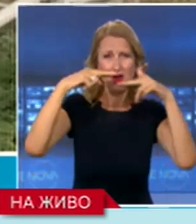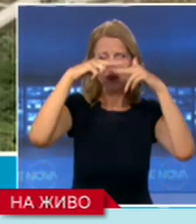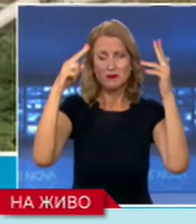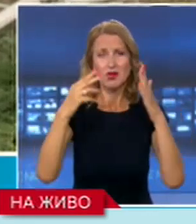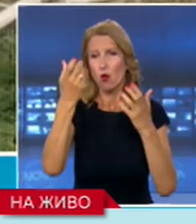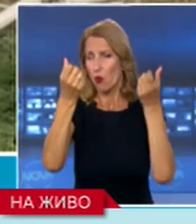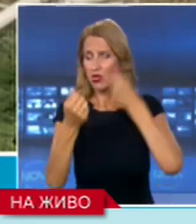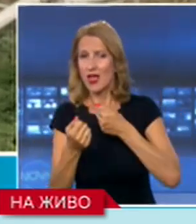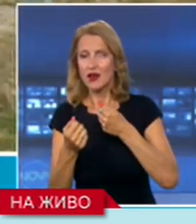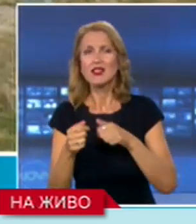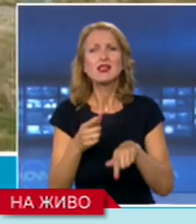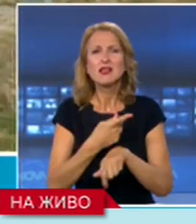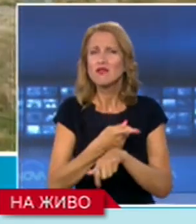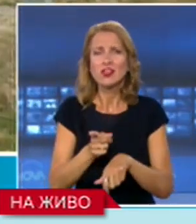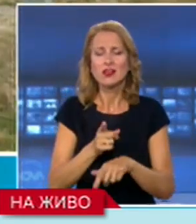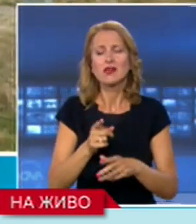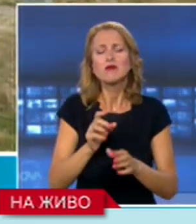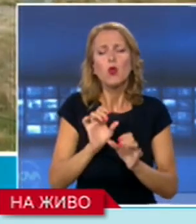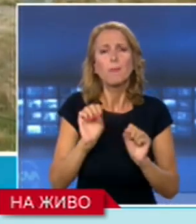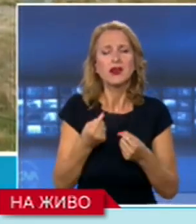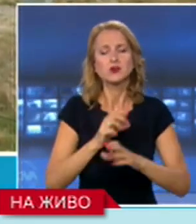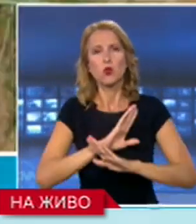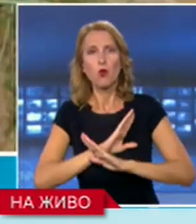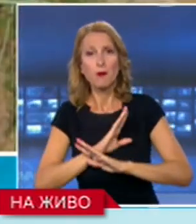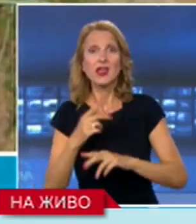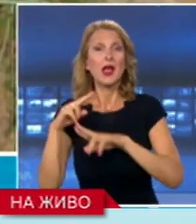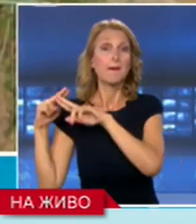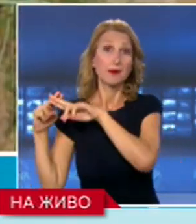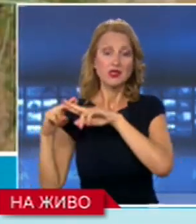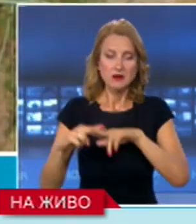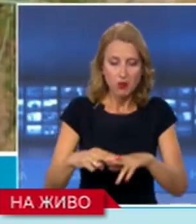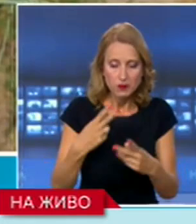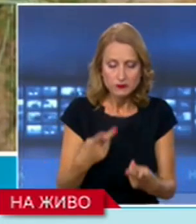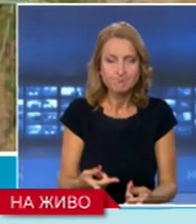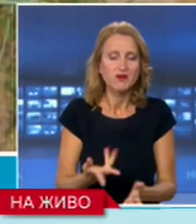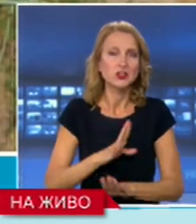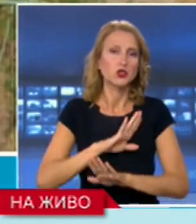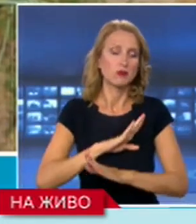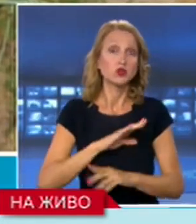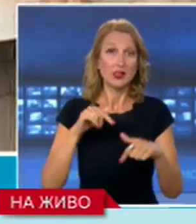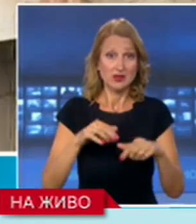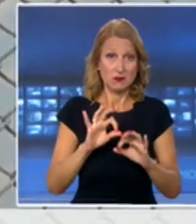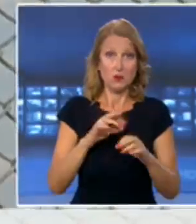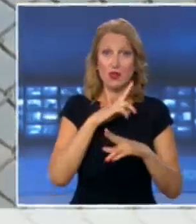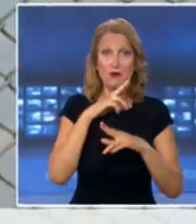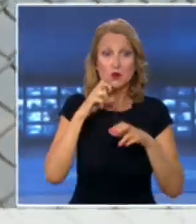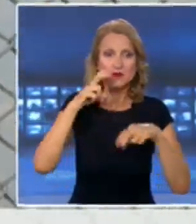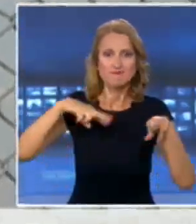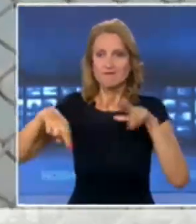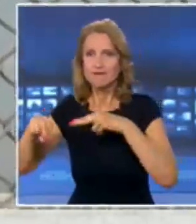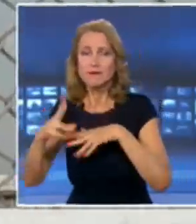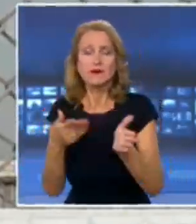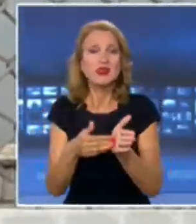издъхва на място още преди пристигането на линейката. Полицията все още доизяснява причините за инцидента.